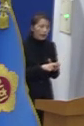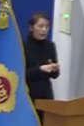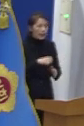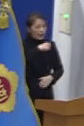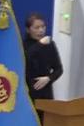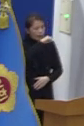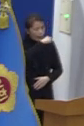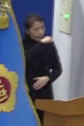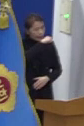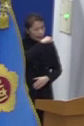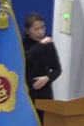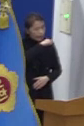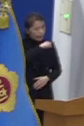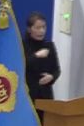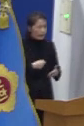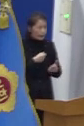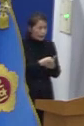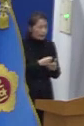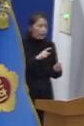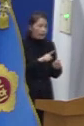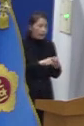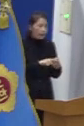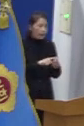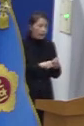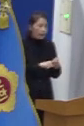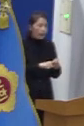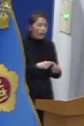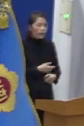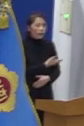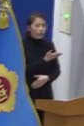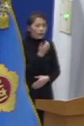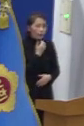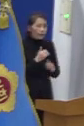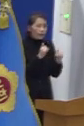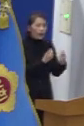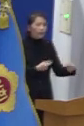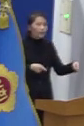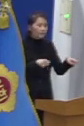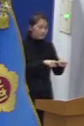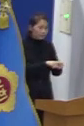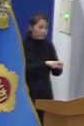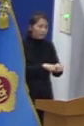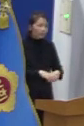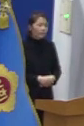신속하게 집행하여 도민들께서 체감하실 수 있도록 하겠습니다.